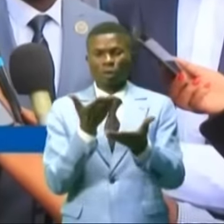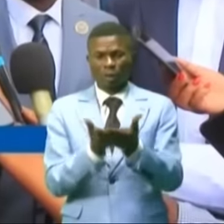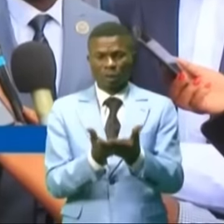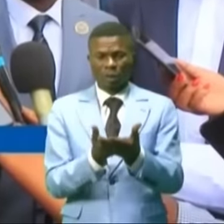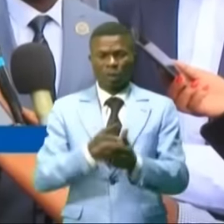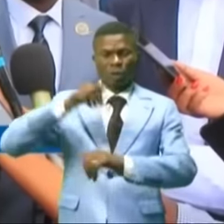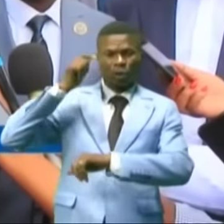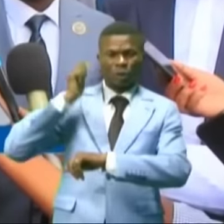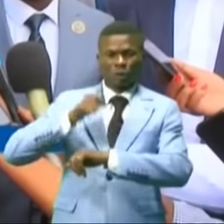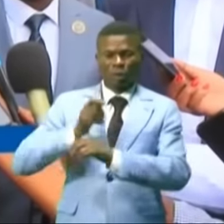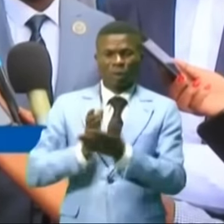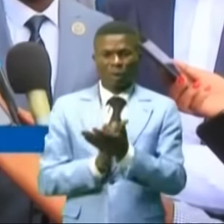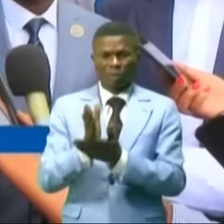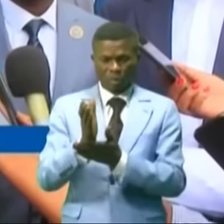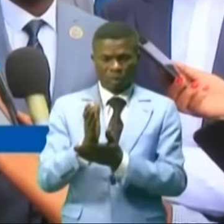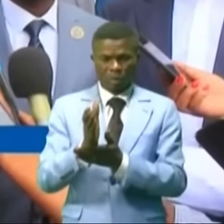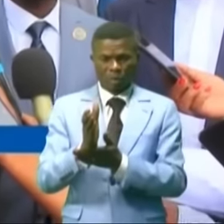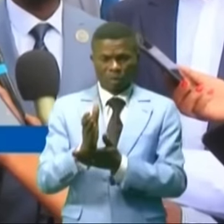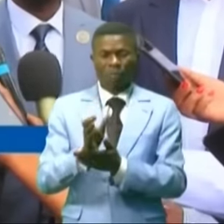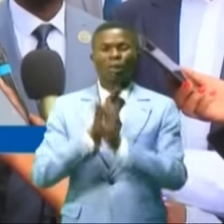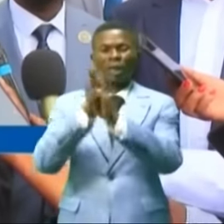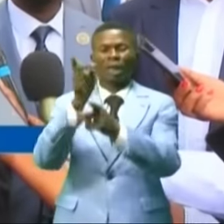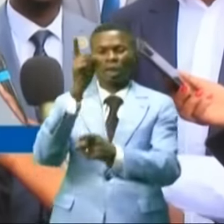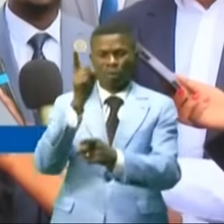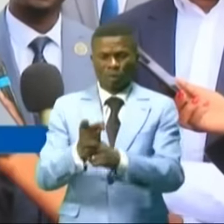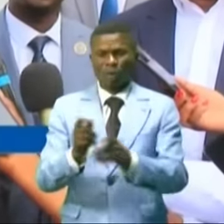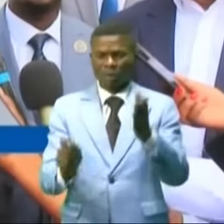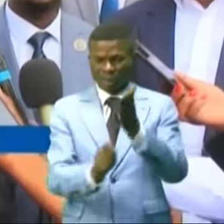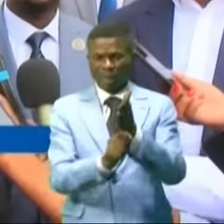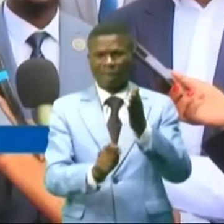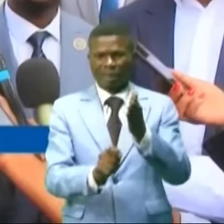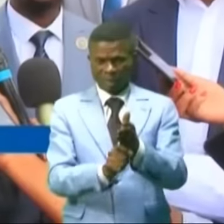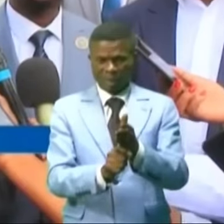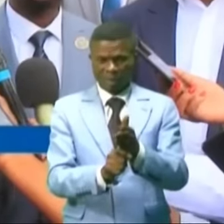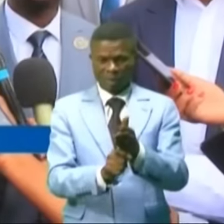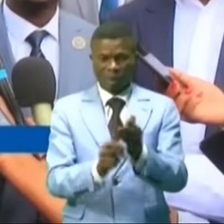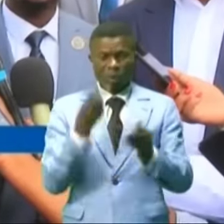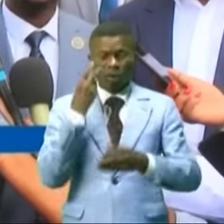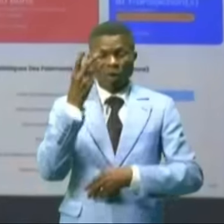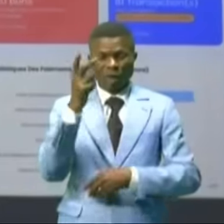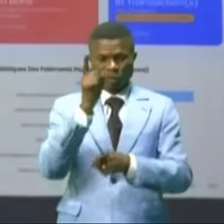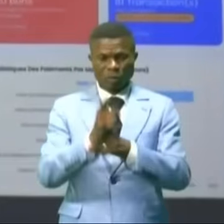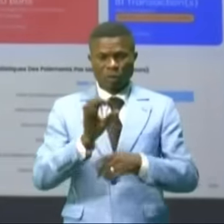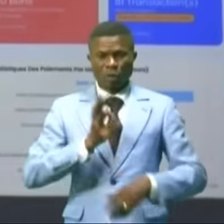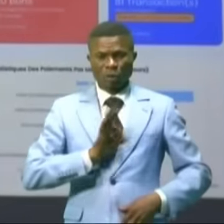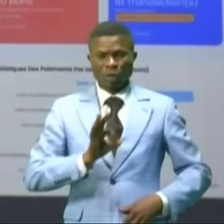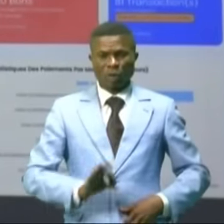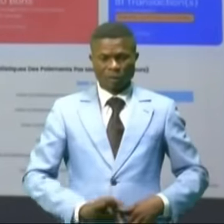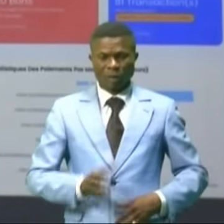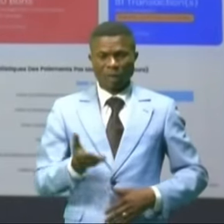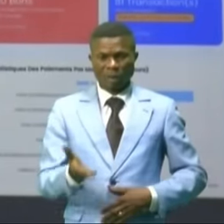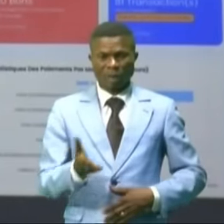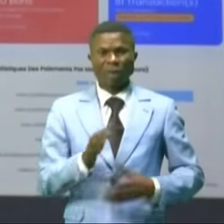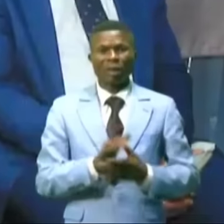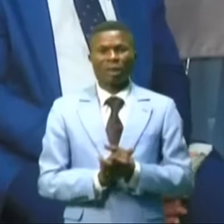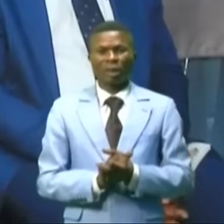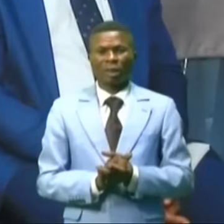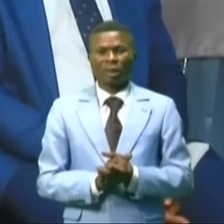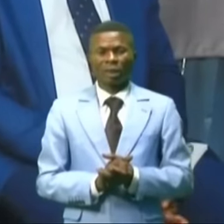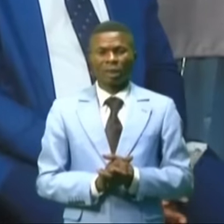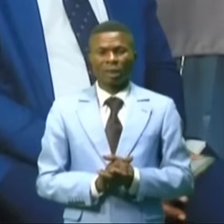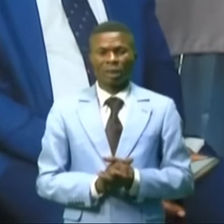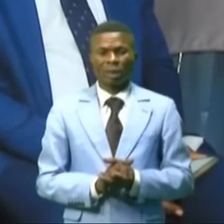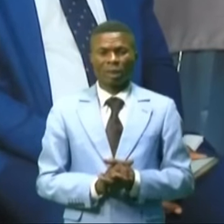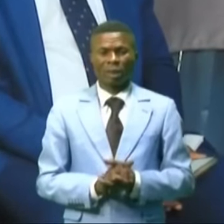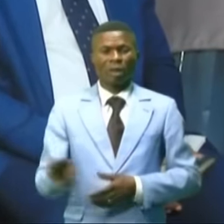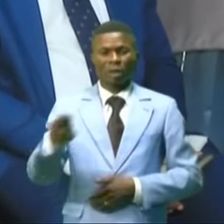juridique qui est la réponse technique à la vision du chef de l'État, Félix-Antoine Tshisekedi Tshilombo, qui, comme